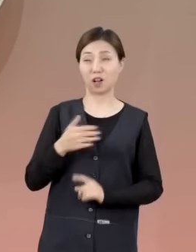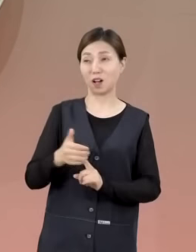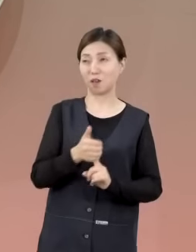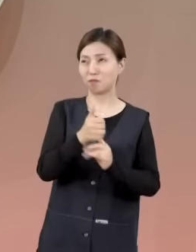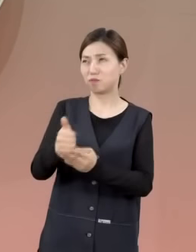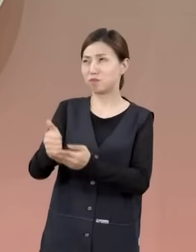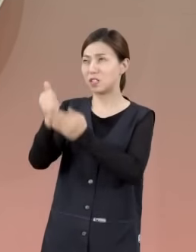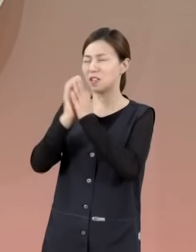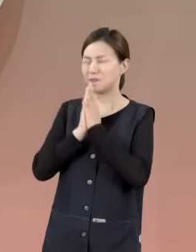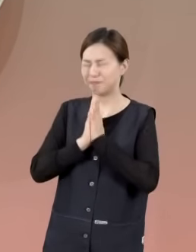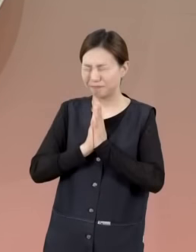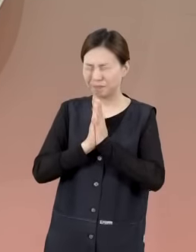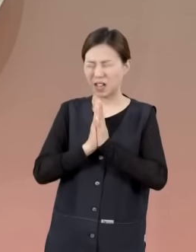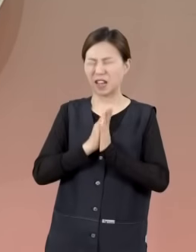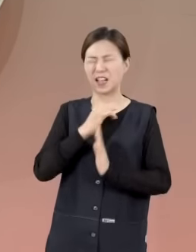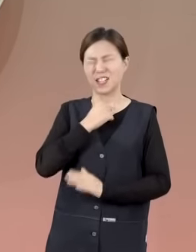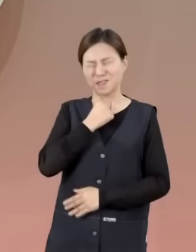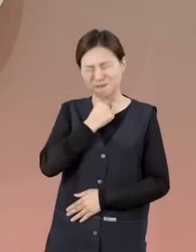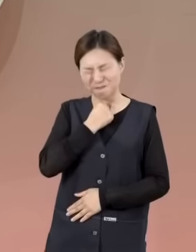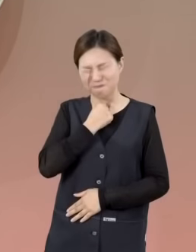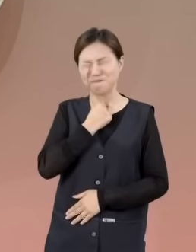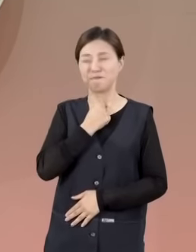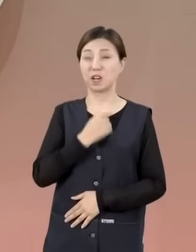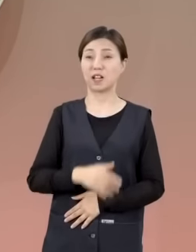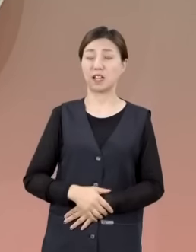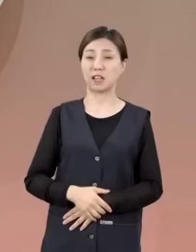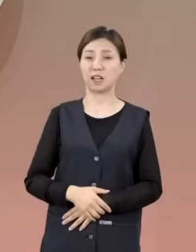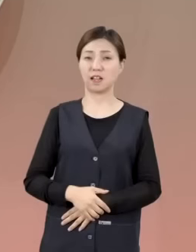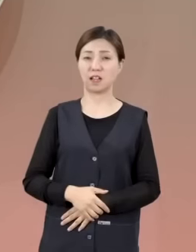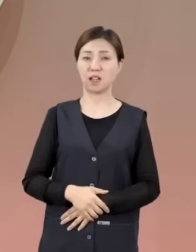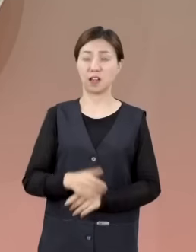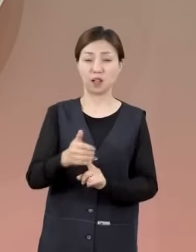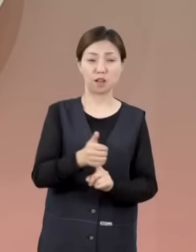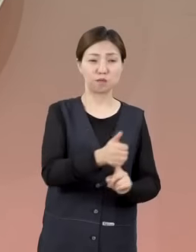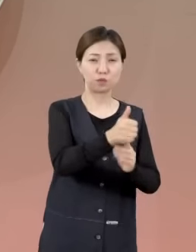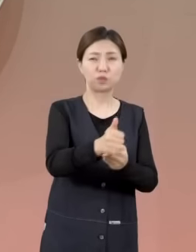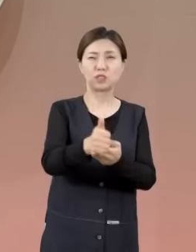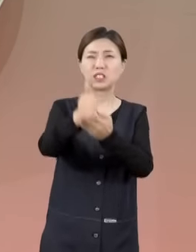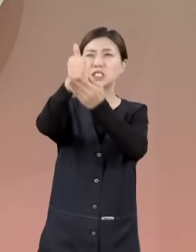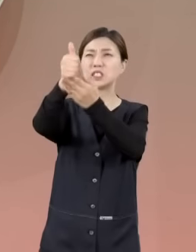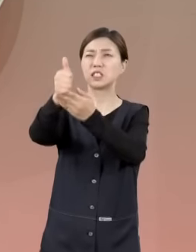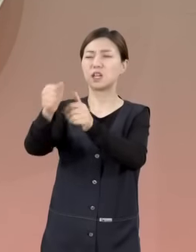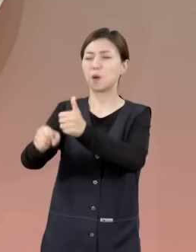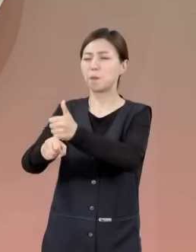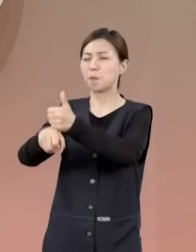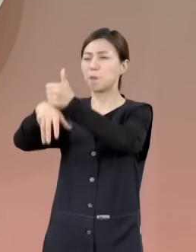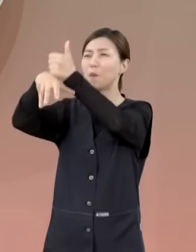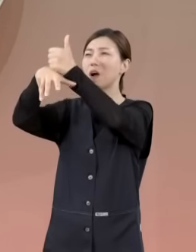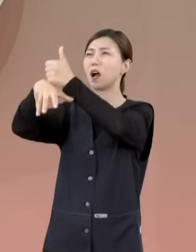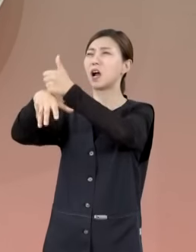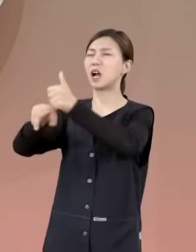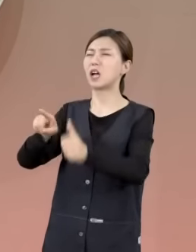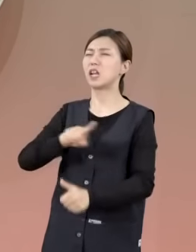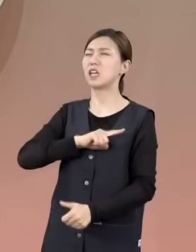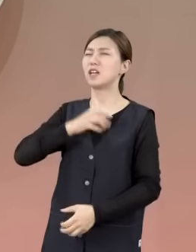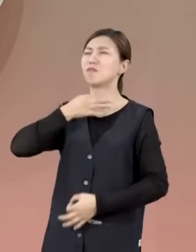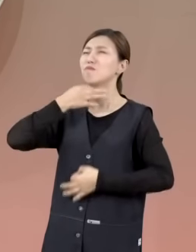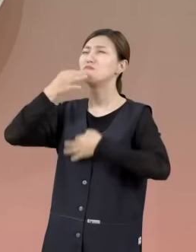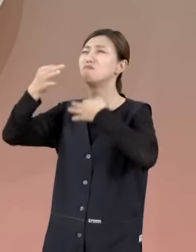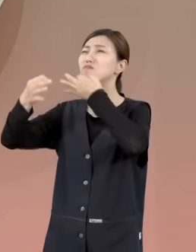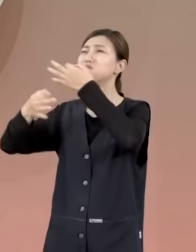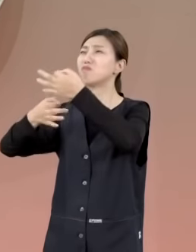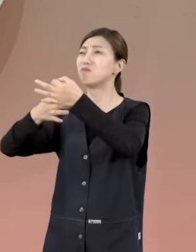그냥 기도 한번 하는 순간 애타게 간절하게 부처님과